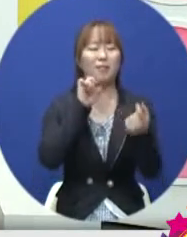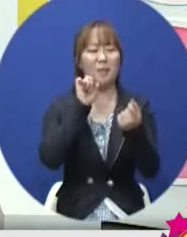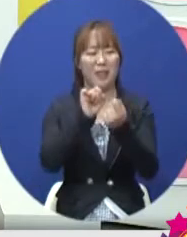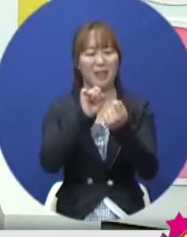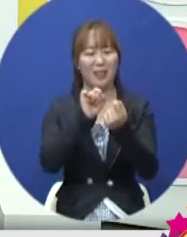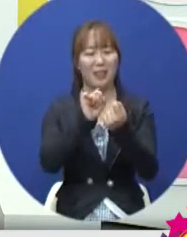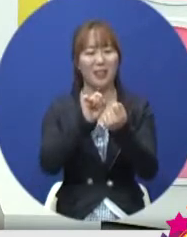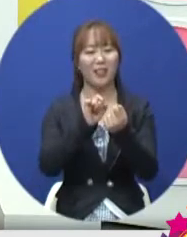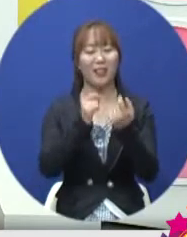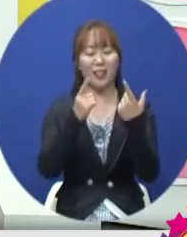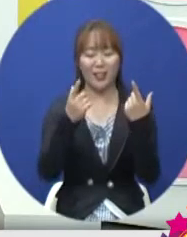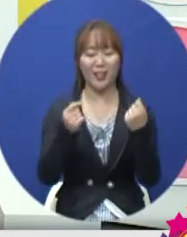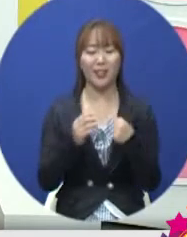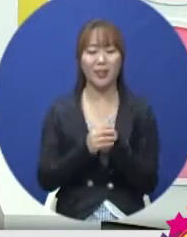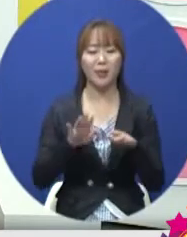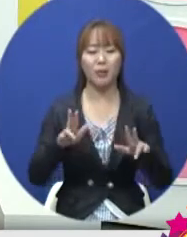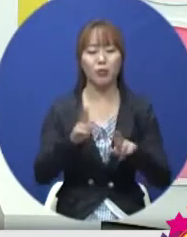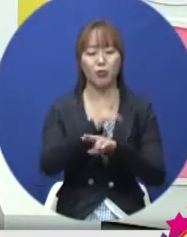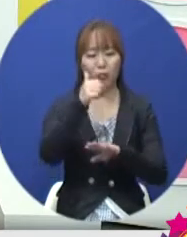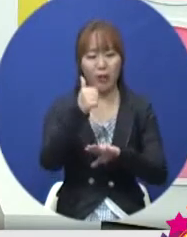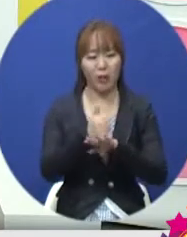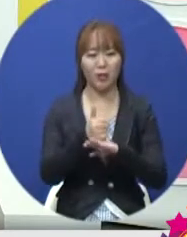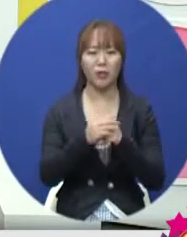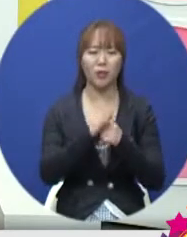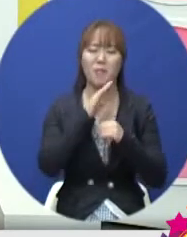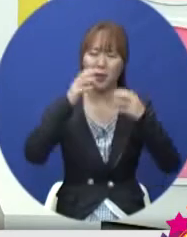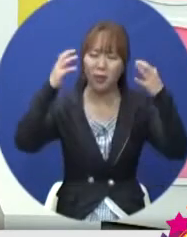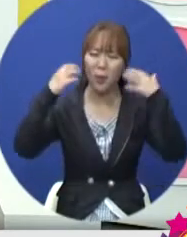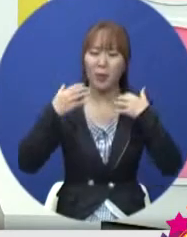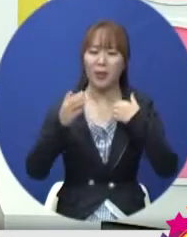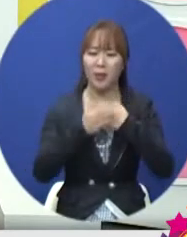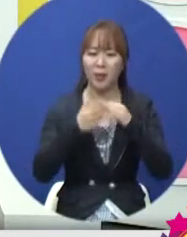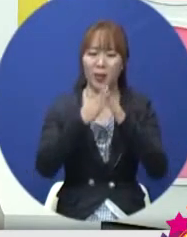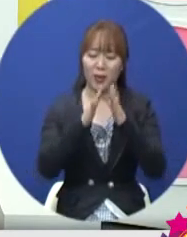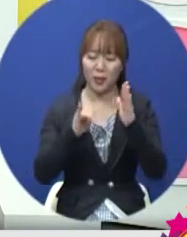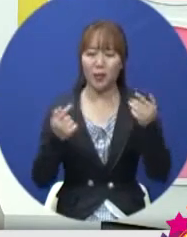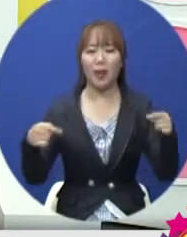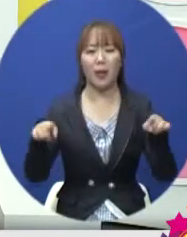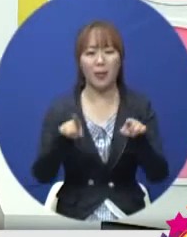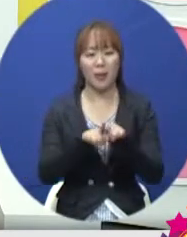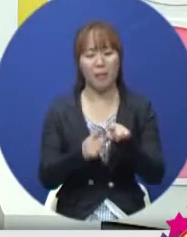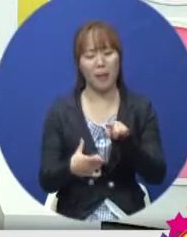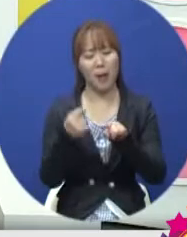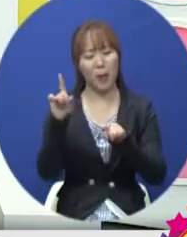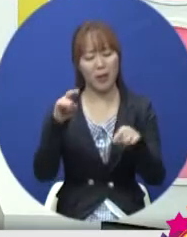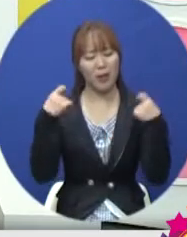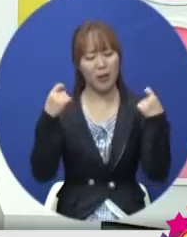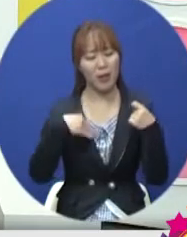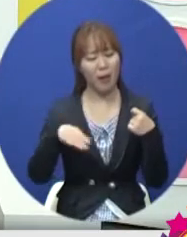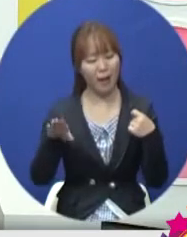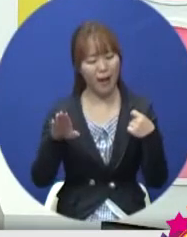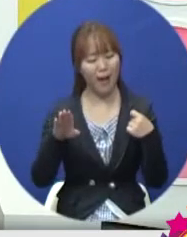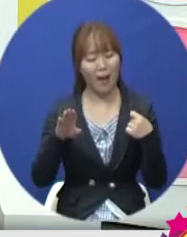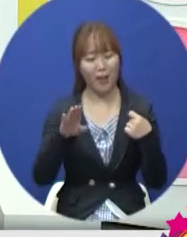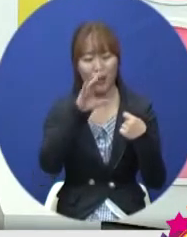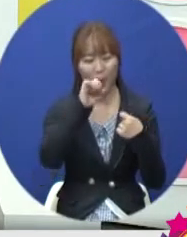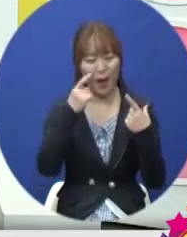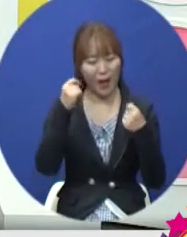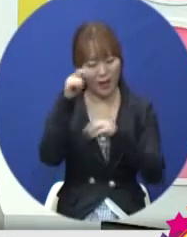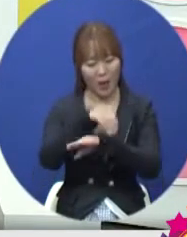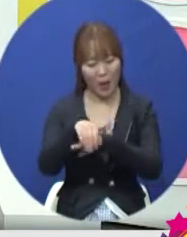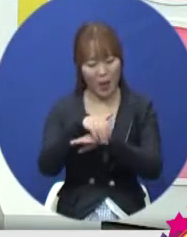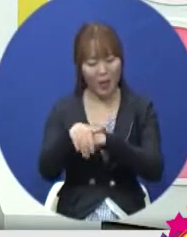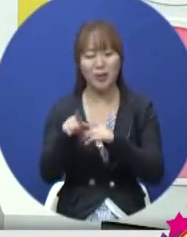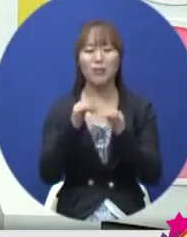두고 네. 이번 주말에는 너무 더우니까 우리 네. 가족들끼리 일찍 좀 피서를 떠나볼까, 여행을 가볼까